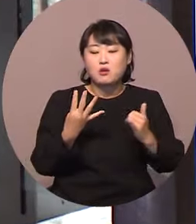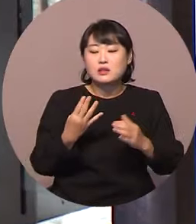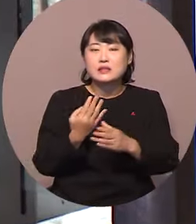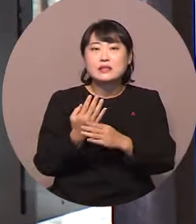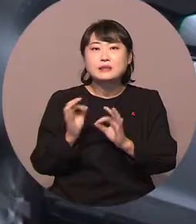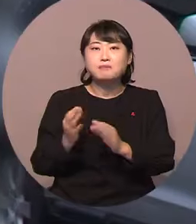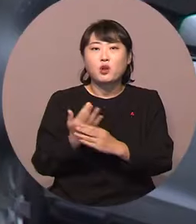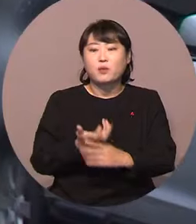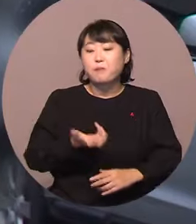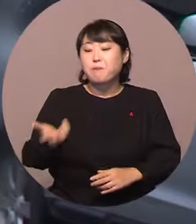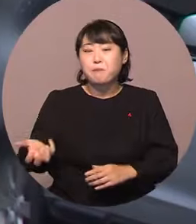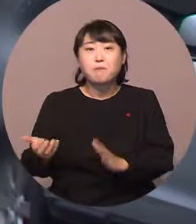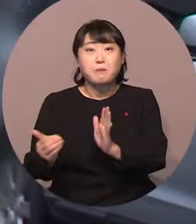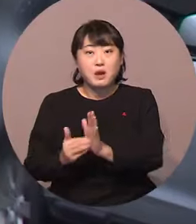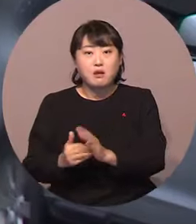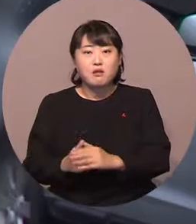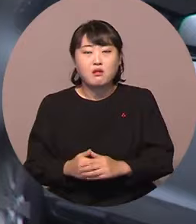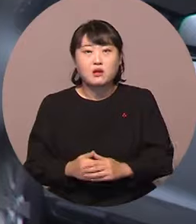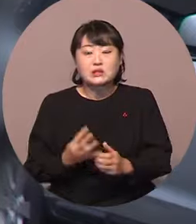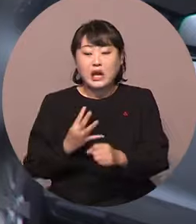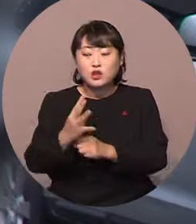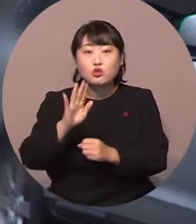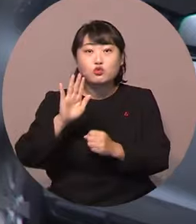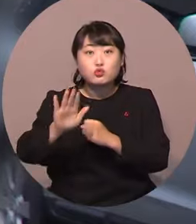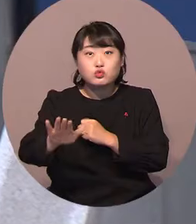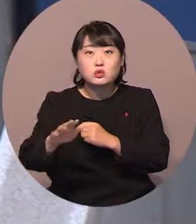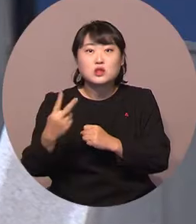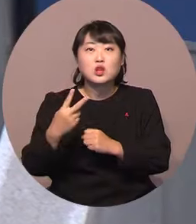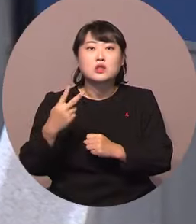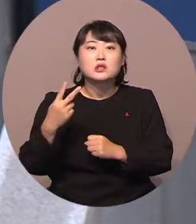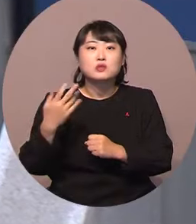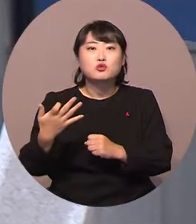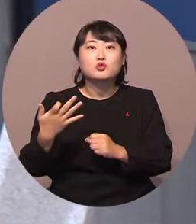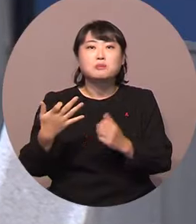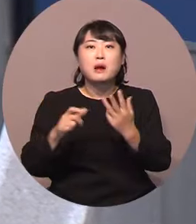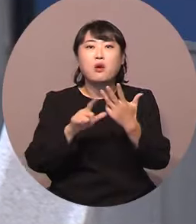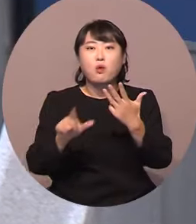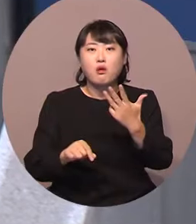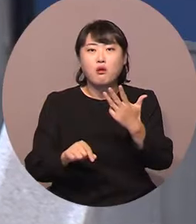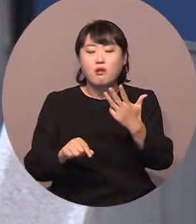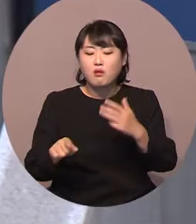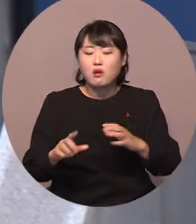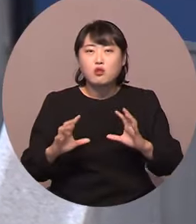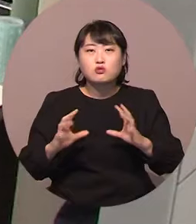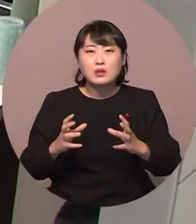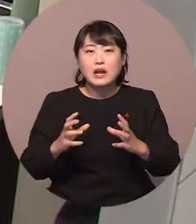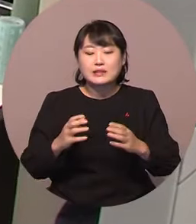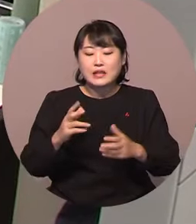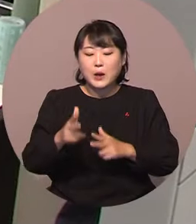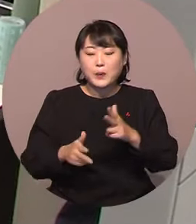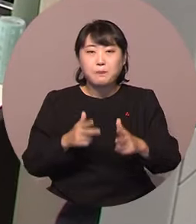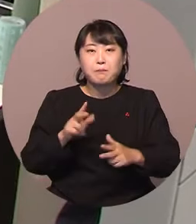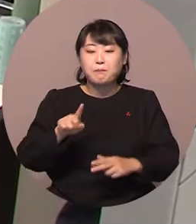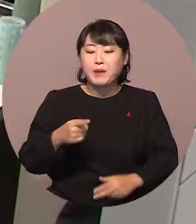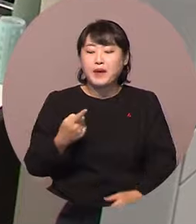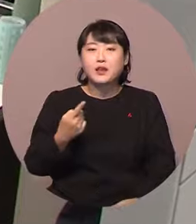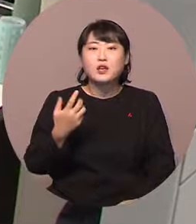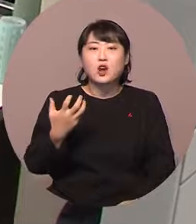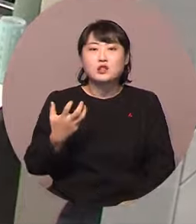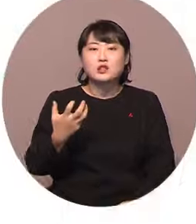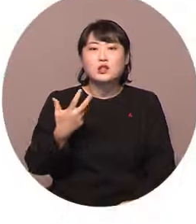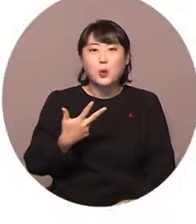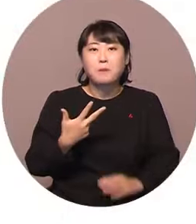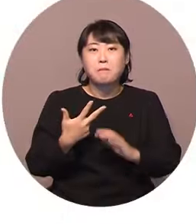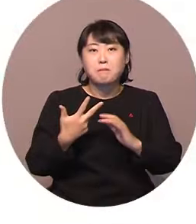했습니다 4년 뒤인 2019년 8월 한전 기술은 스마트 사업 등 국책 사업 참여자 10 7명만 대전에